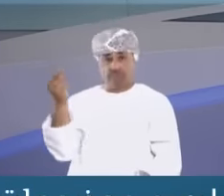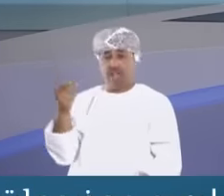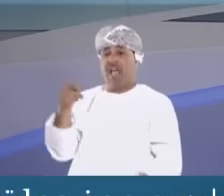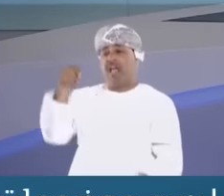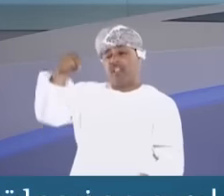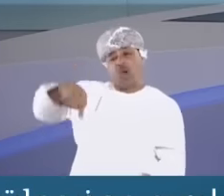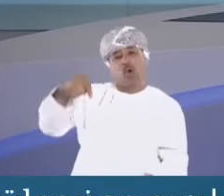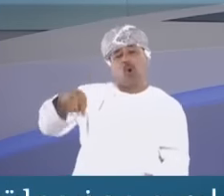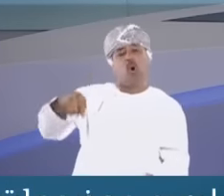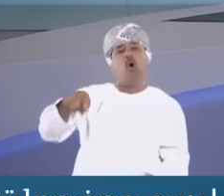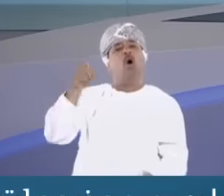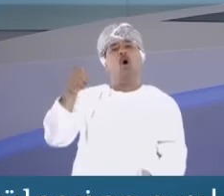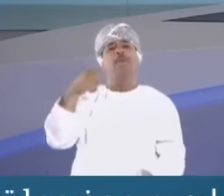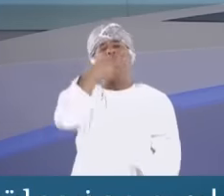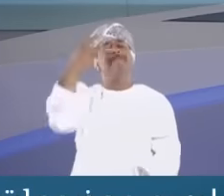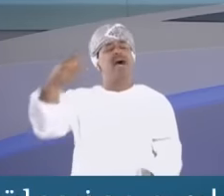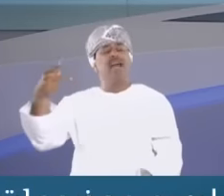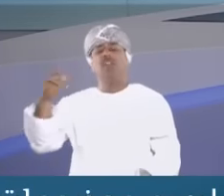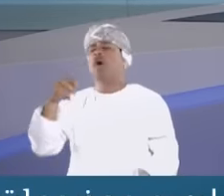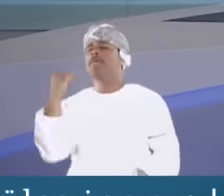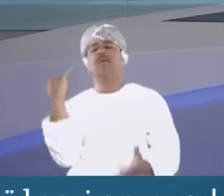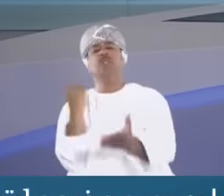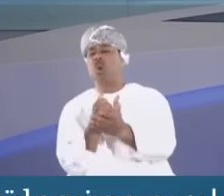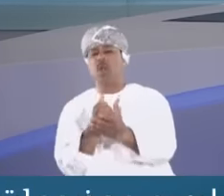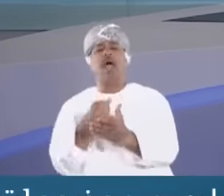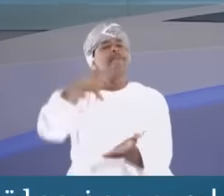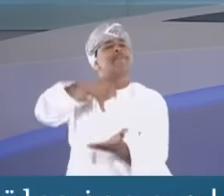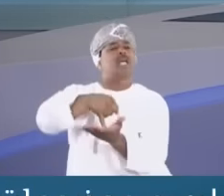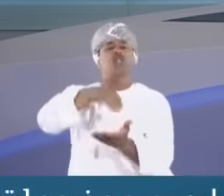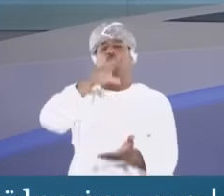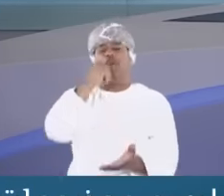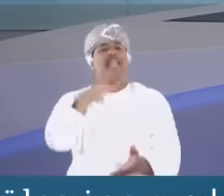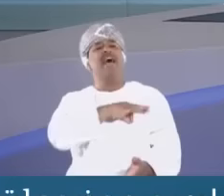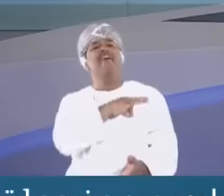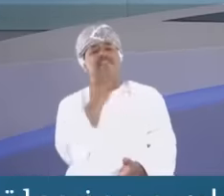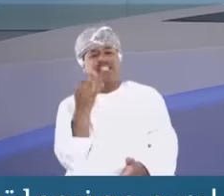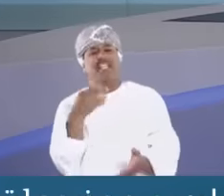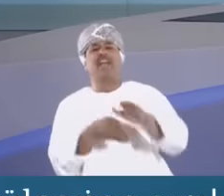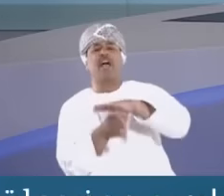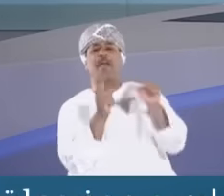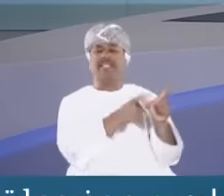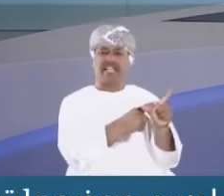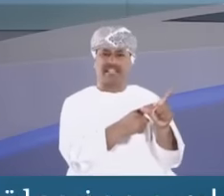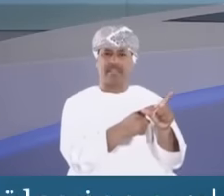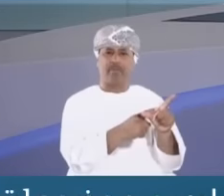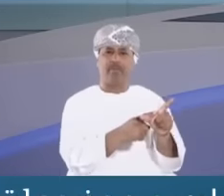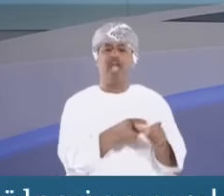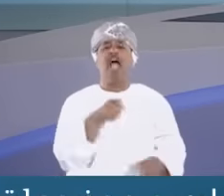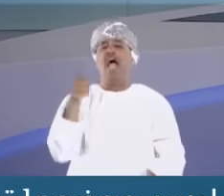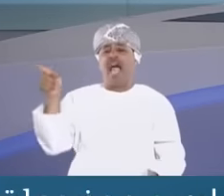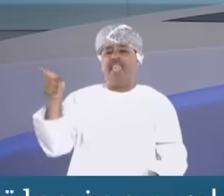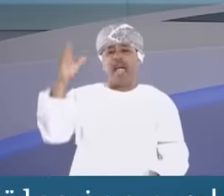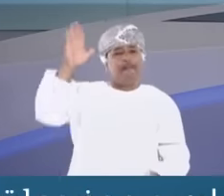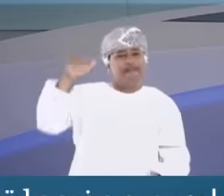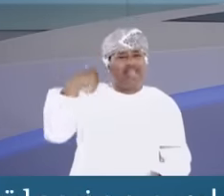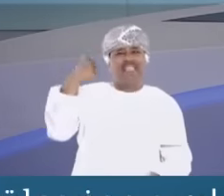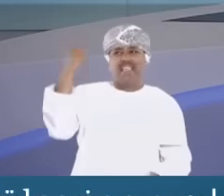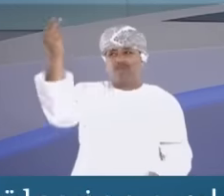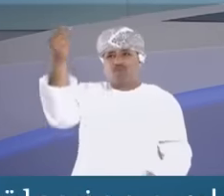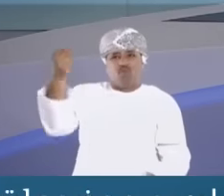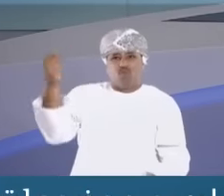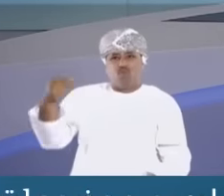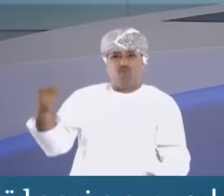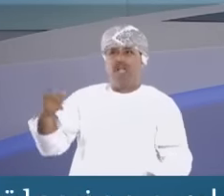المرة عبر معرض فني نظمه المركز العماني الفرنسي بمسقط. وعكست الفنانة صفية من